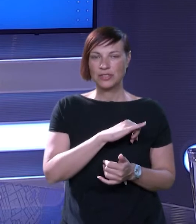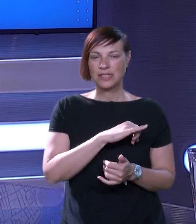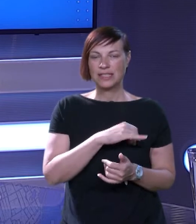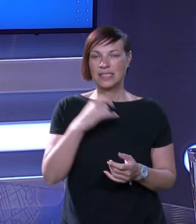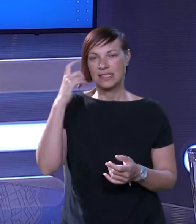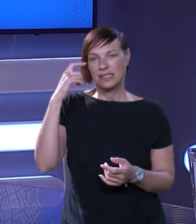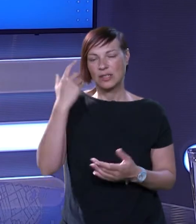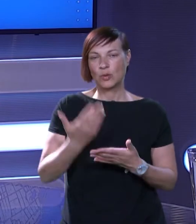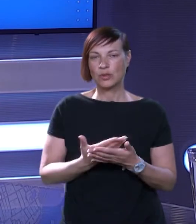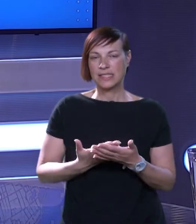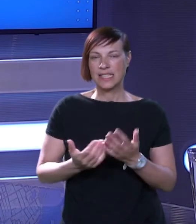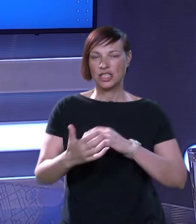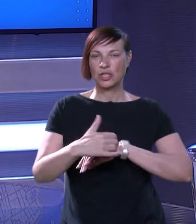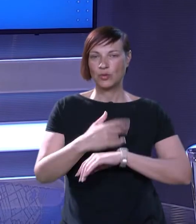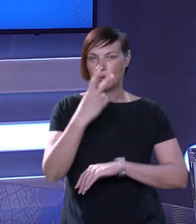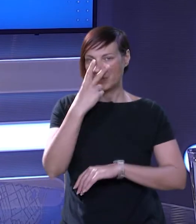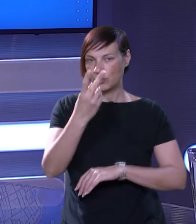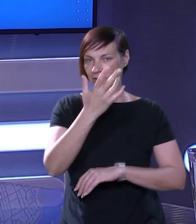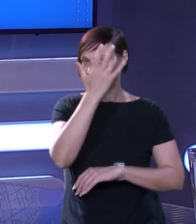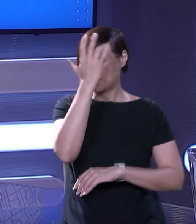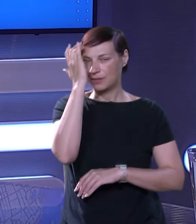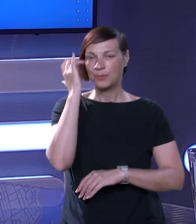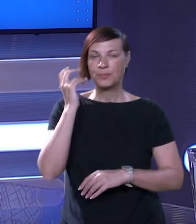zainteresirani nekakav kulturni sadržaj u Dubrovniku vidjeti